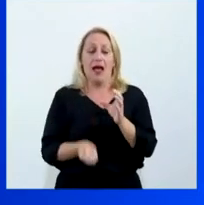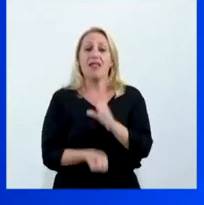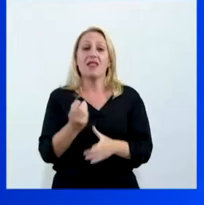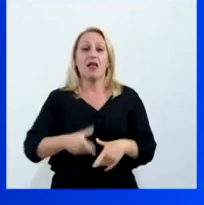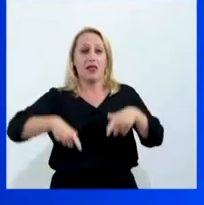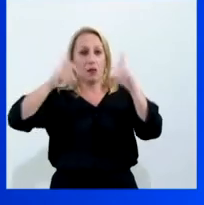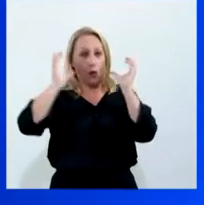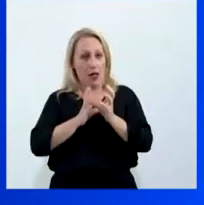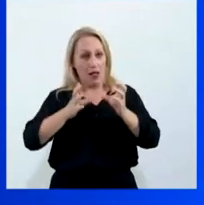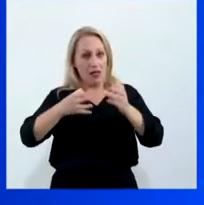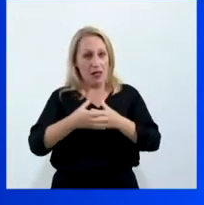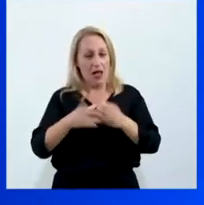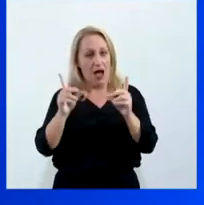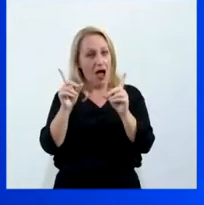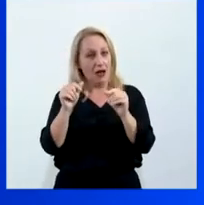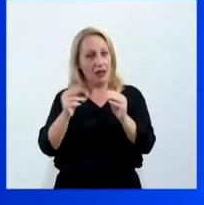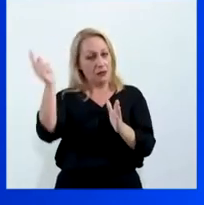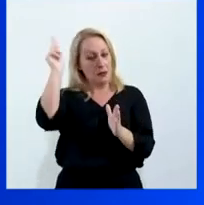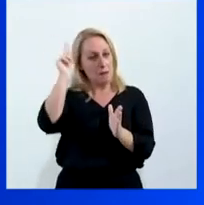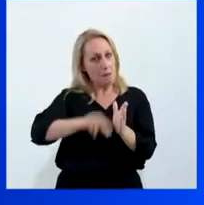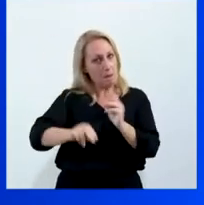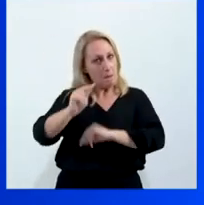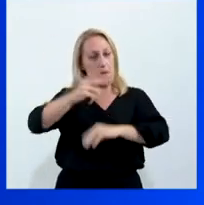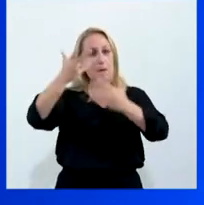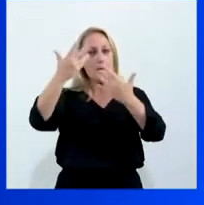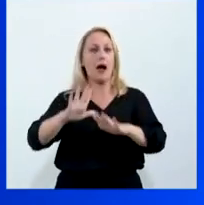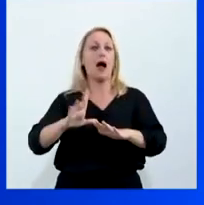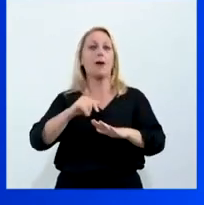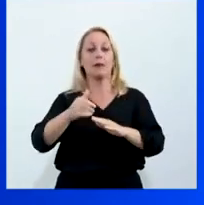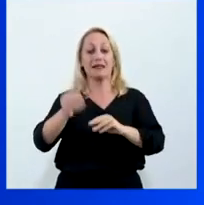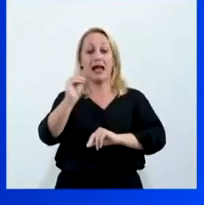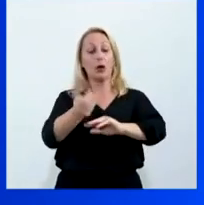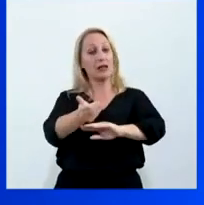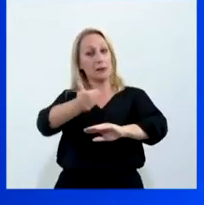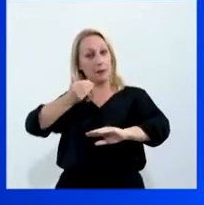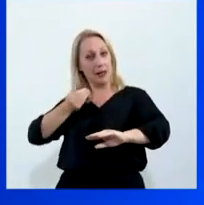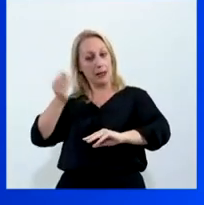σχετική ρύθμιση προεκλογικά,